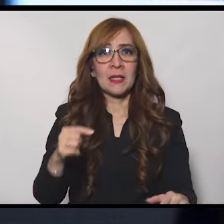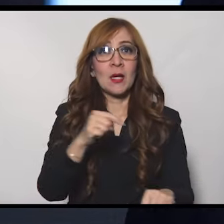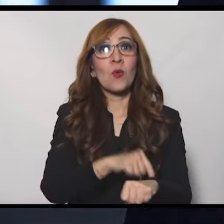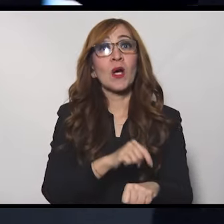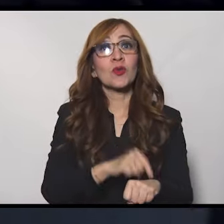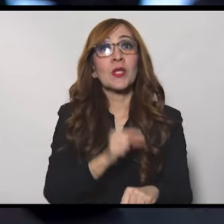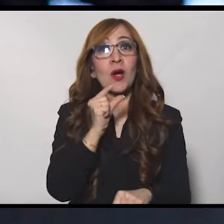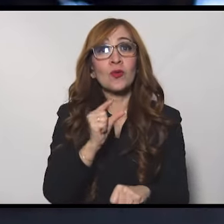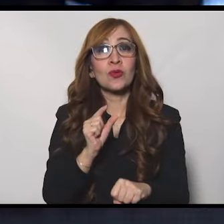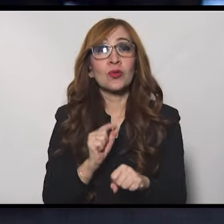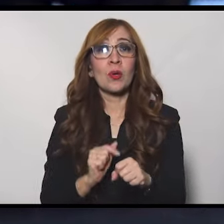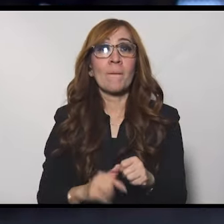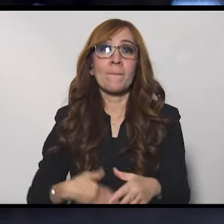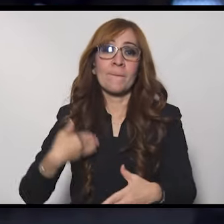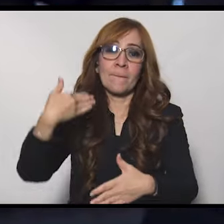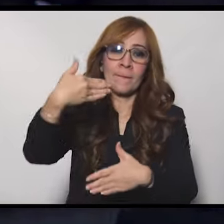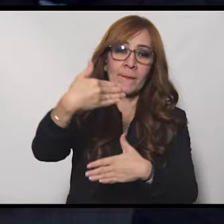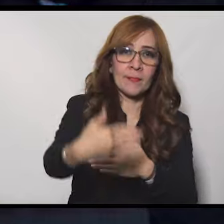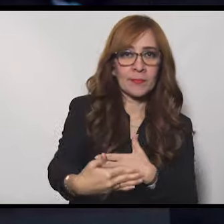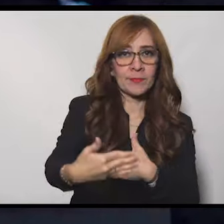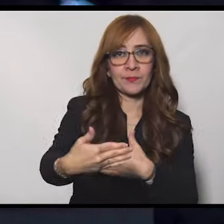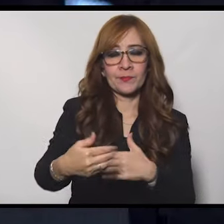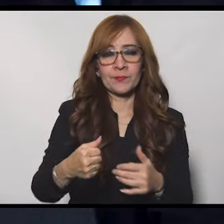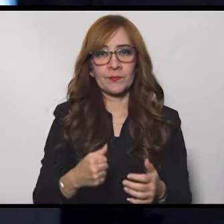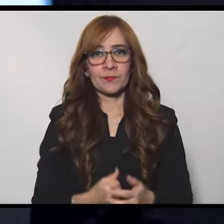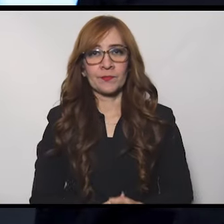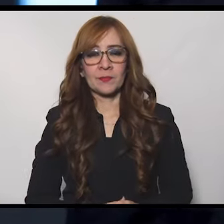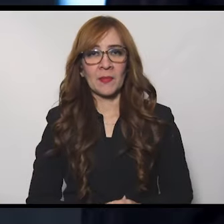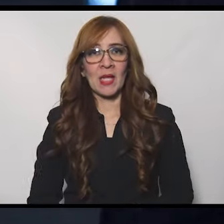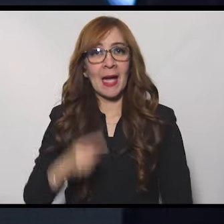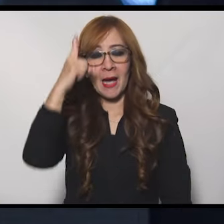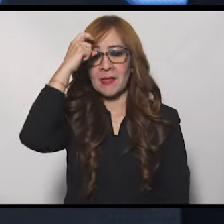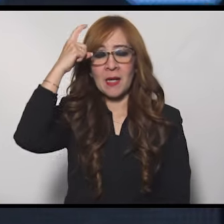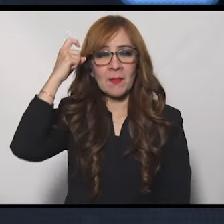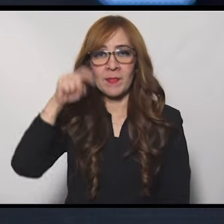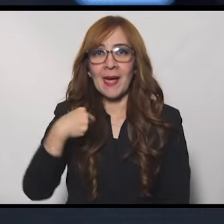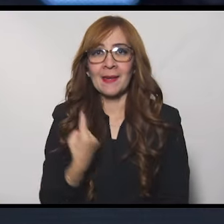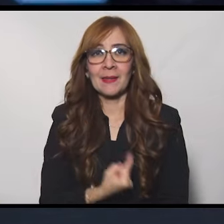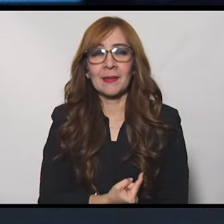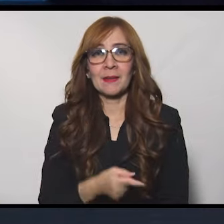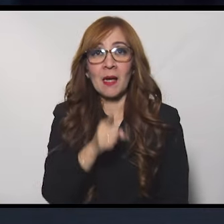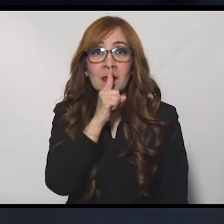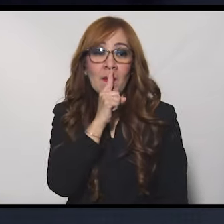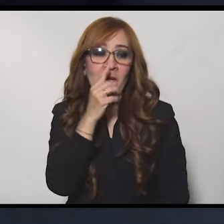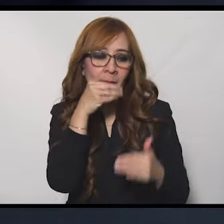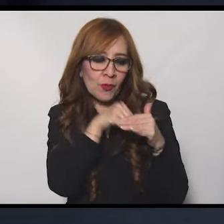moving forward. Ada impian yang kita kubur.